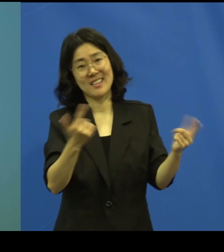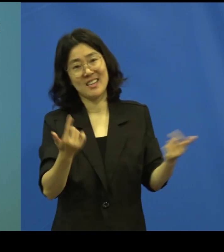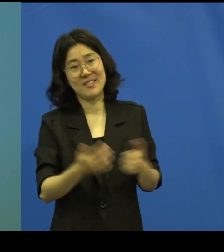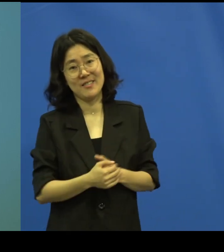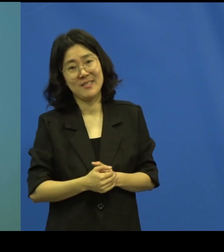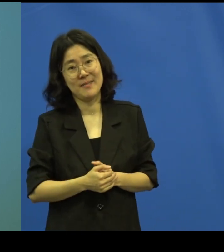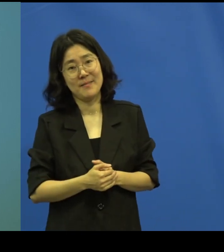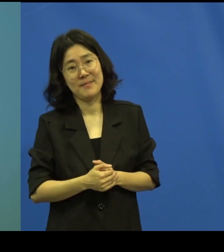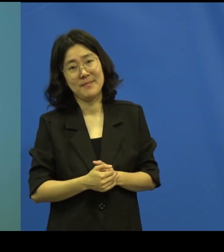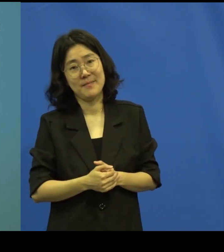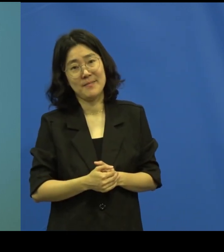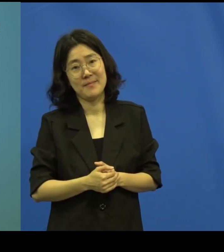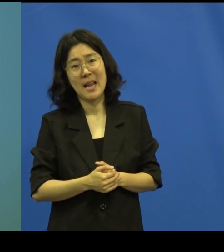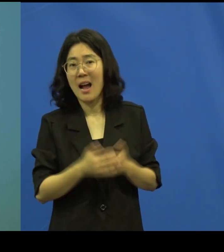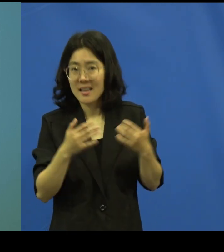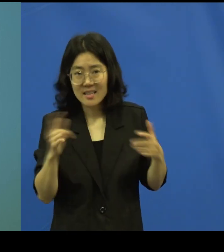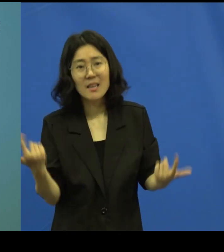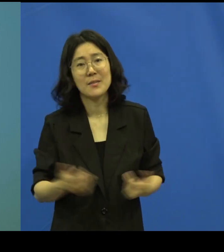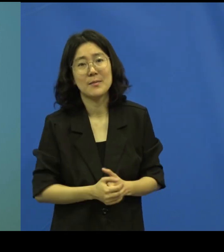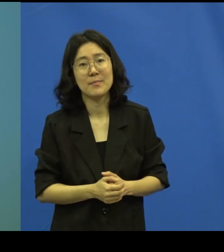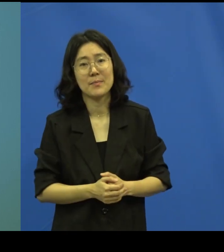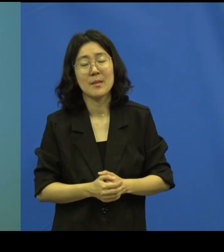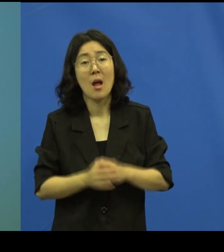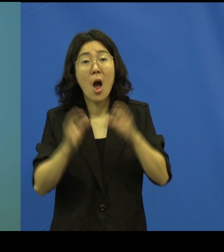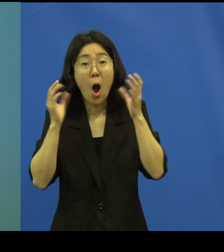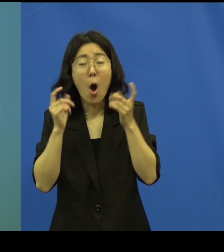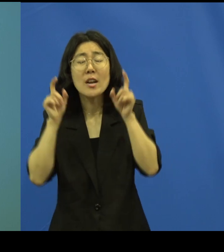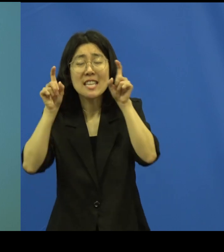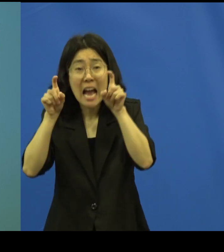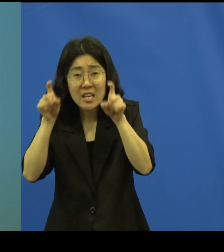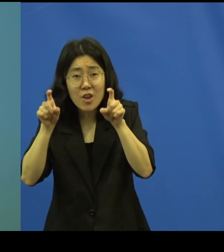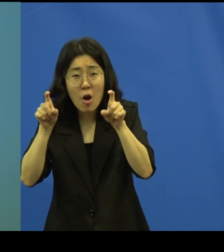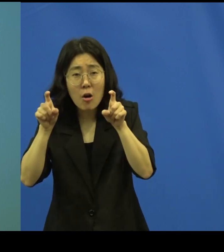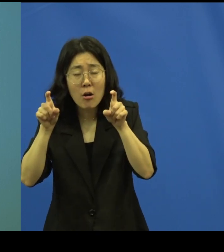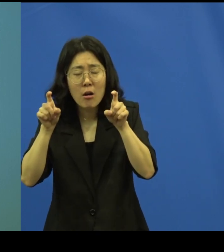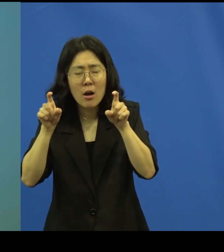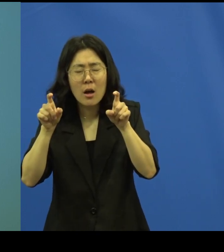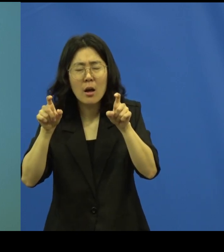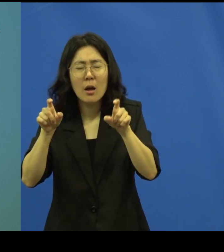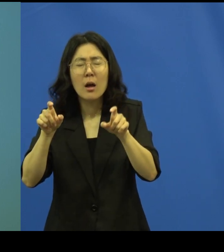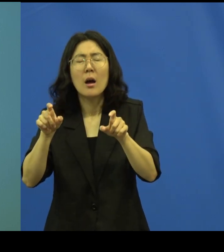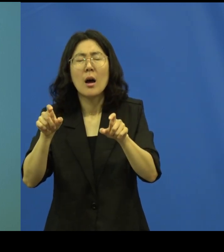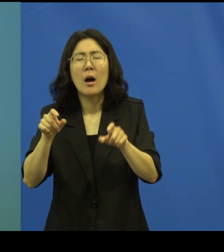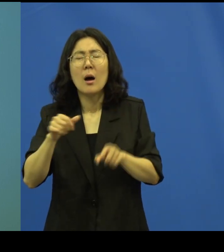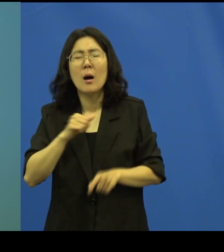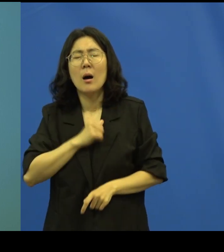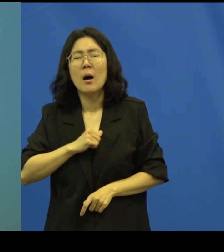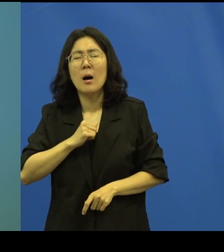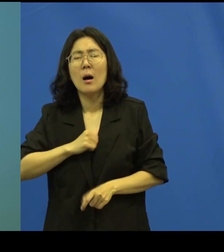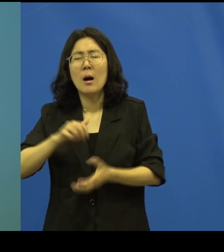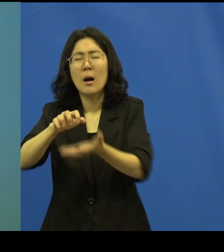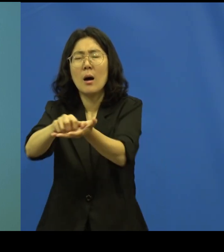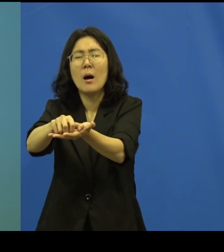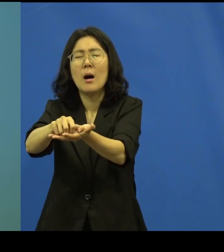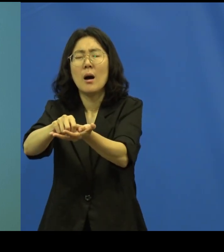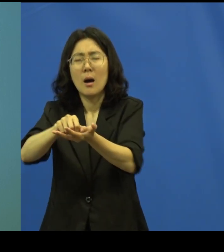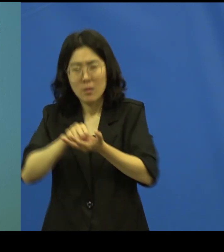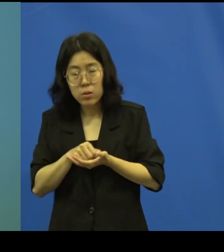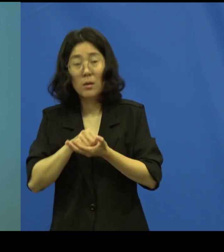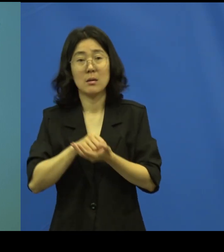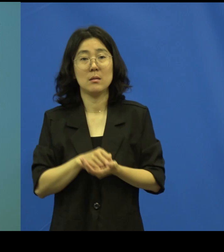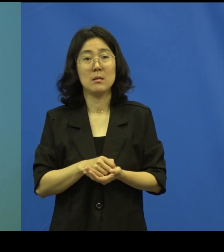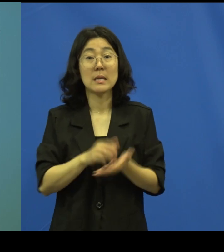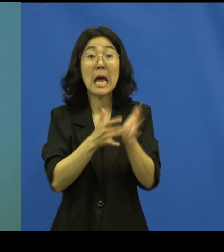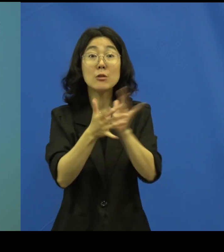어린 양은 우리의 삶의 방식을 가르쳐줍니다. 어린 양은 죽임당하고 학살당하는 편에 서 있습니다. 부당한 대우에도 저항하지 않고 빌라도의 재판을